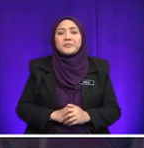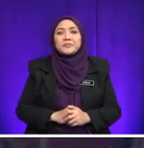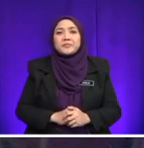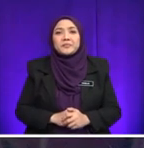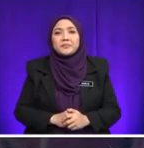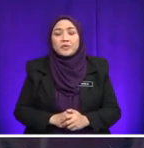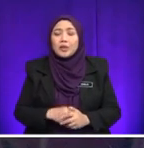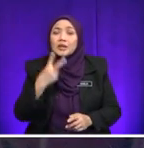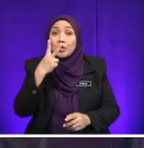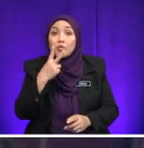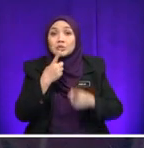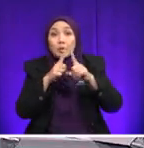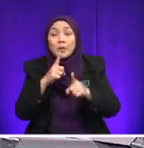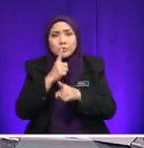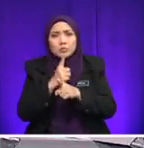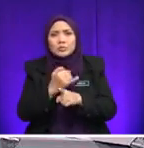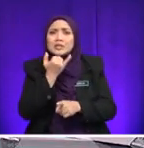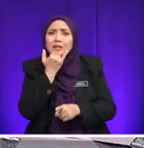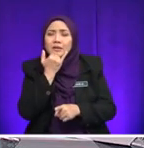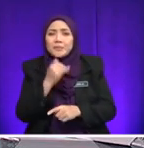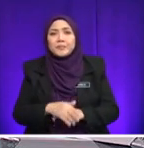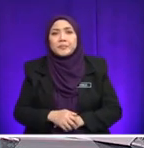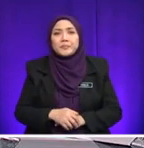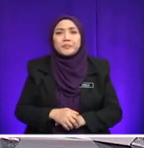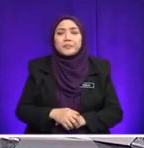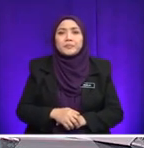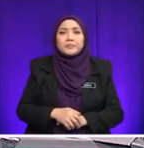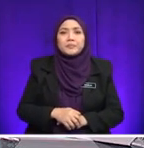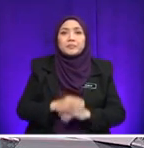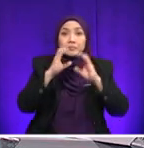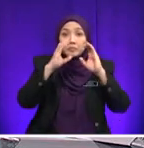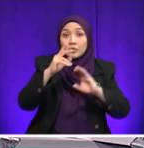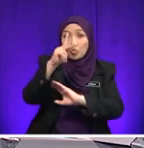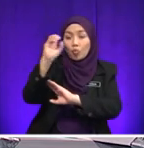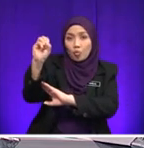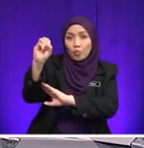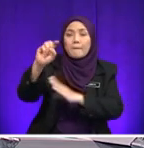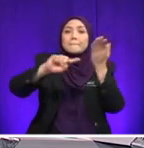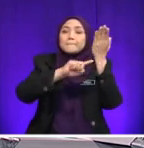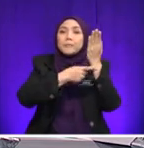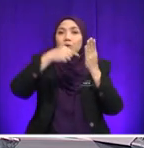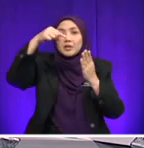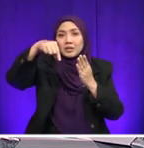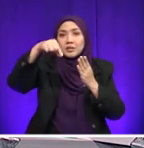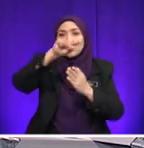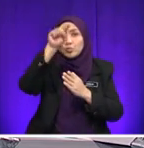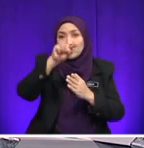jawaban kita bagi sudut Q jadi yang digunakan adalah pemulihan